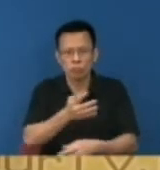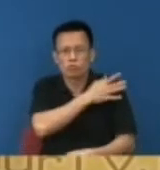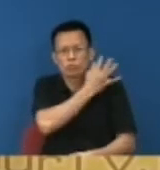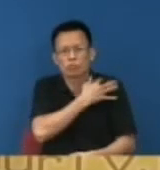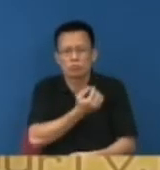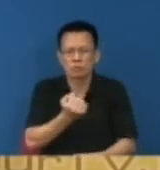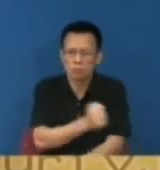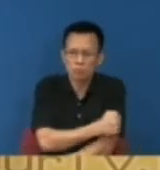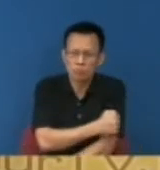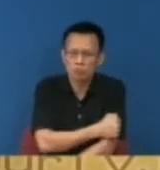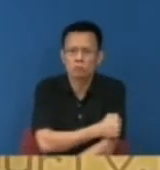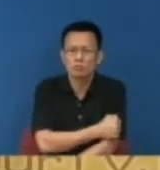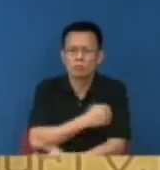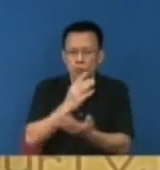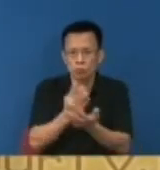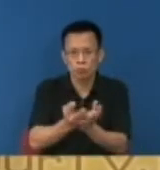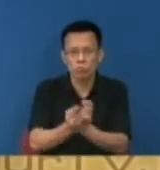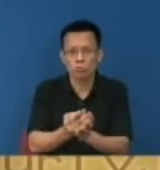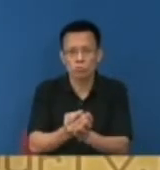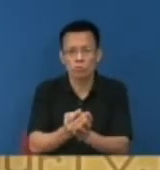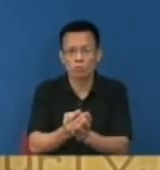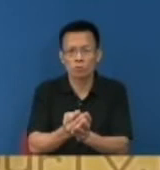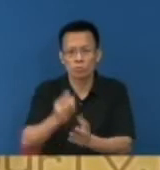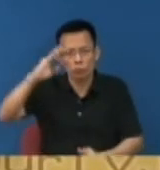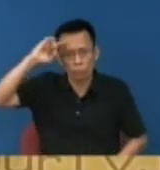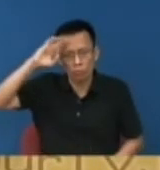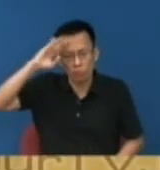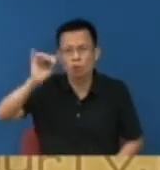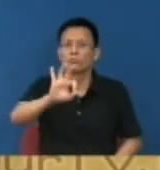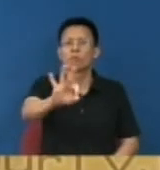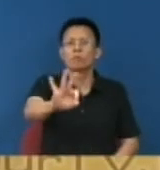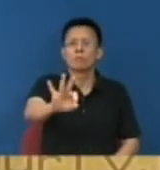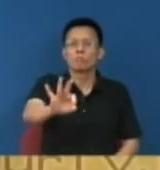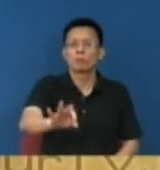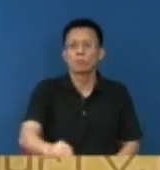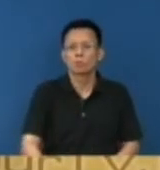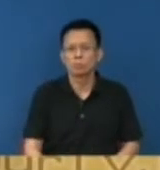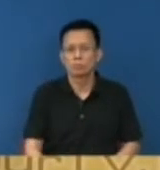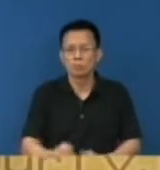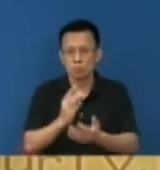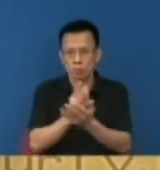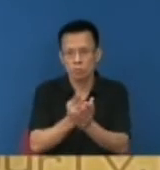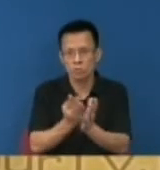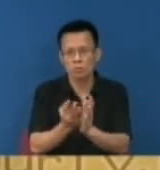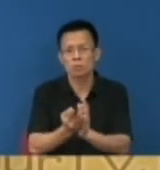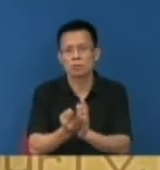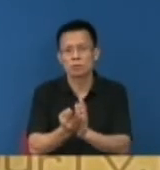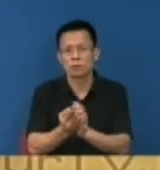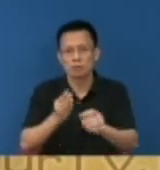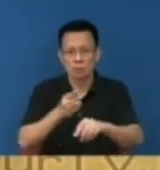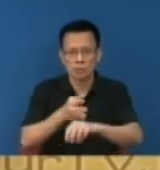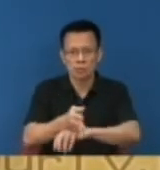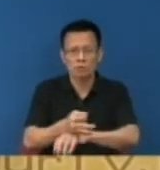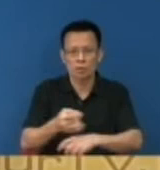果，使唔使道歉咧？唔使噶，民主黨係咪啊？每一次嘅社會經濟政